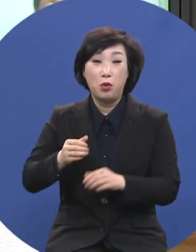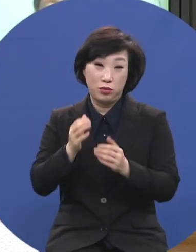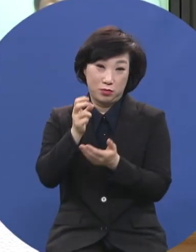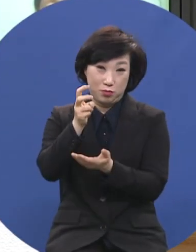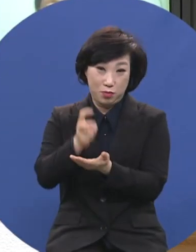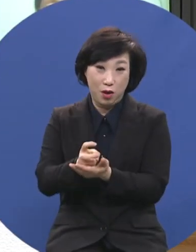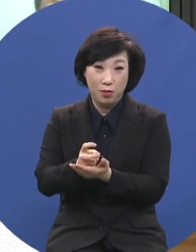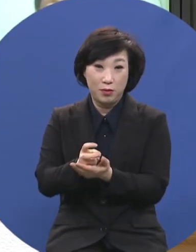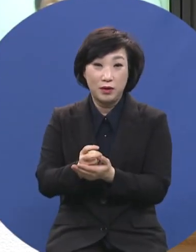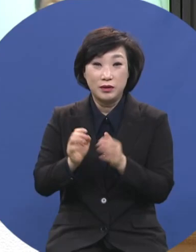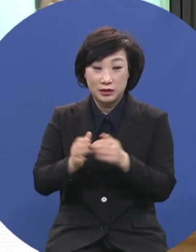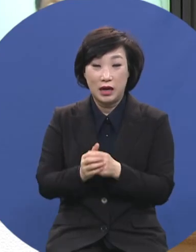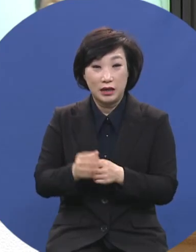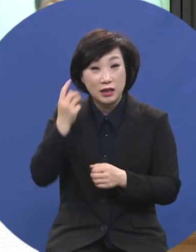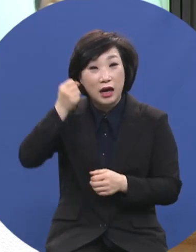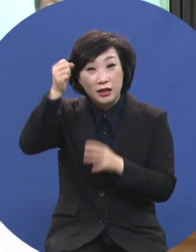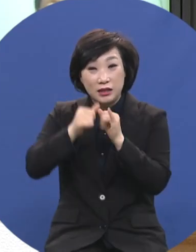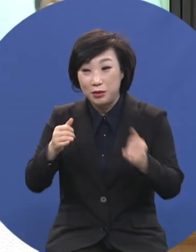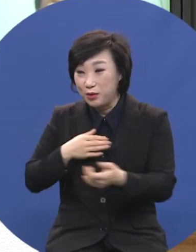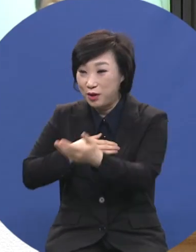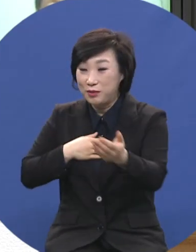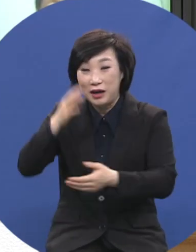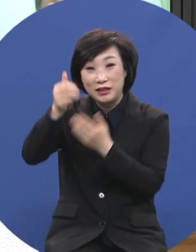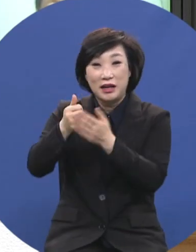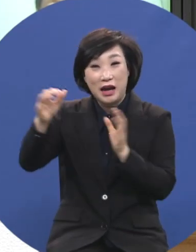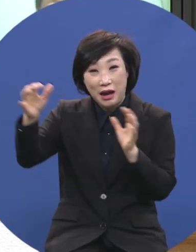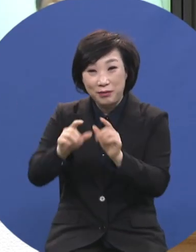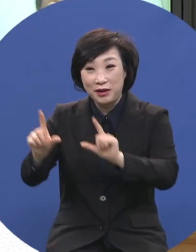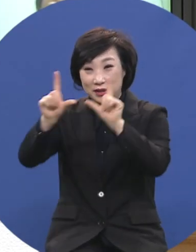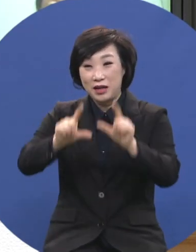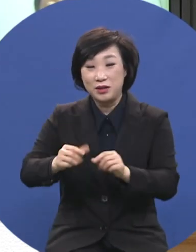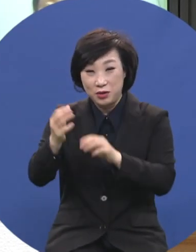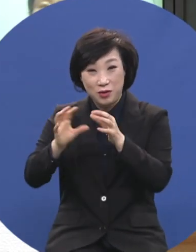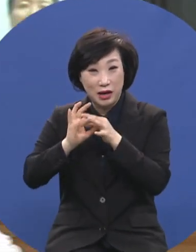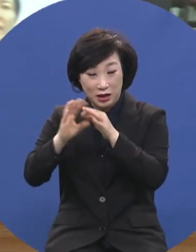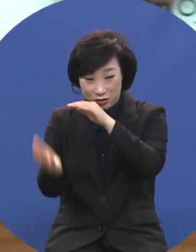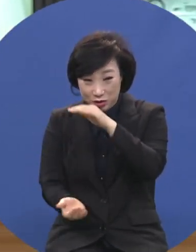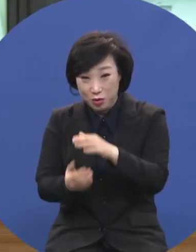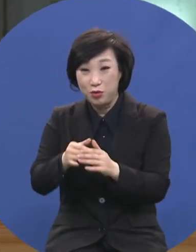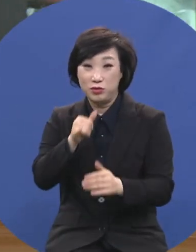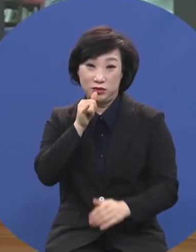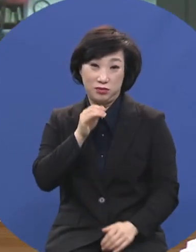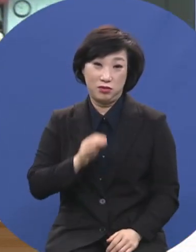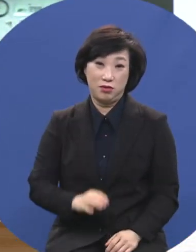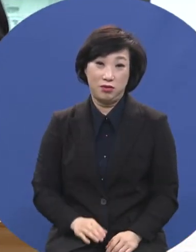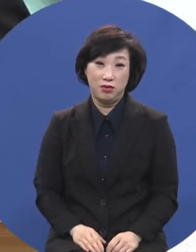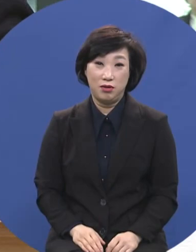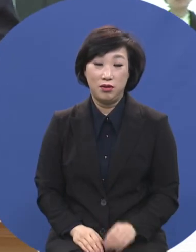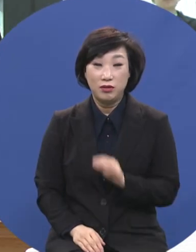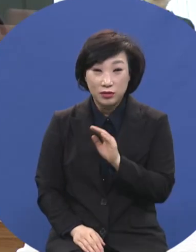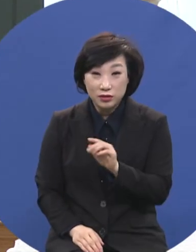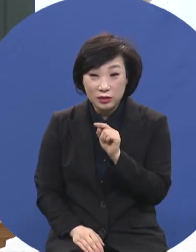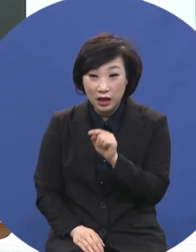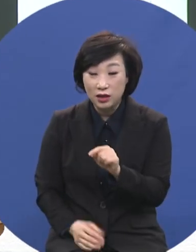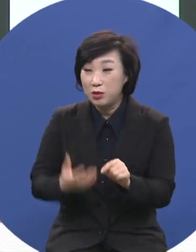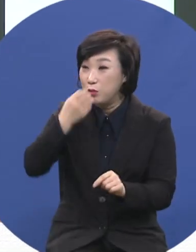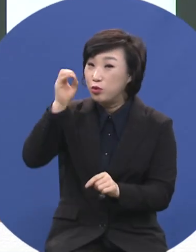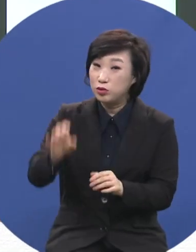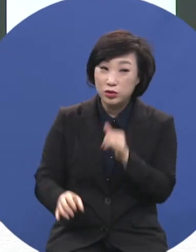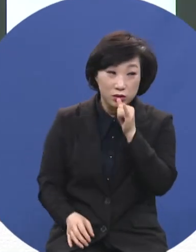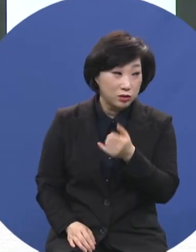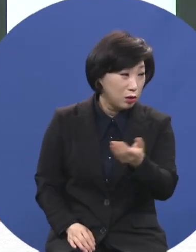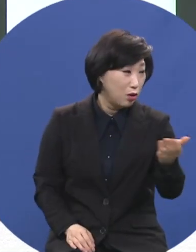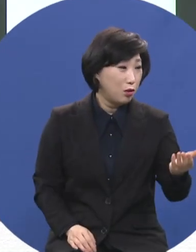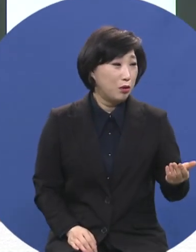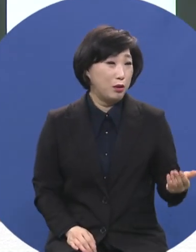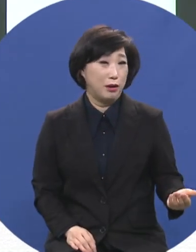질서요, 하나님과 나와 함께 사는 최고의 관계인데 이것마저도 무시해버리겠다는